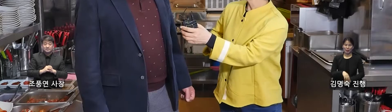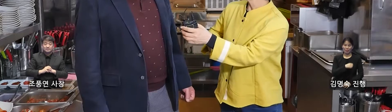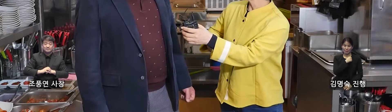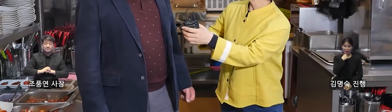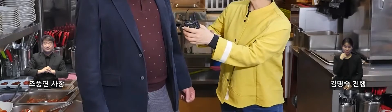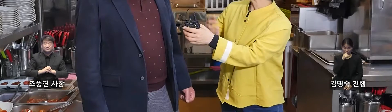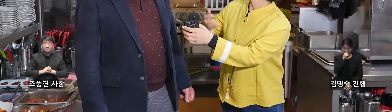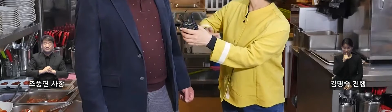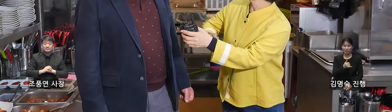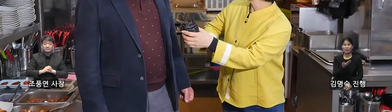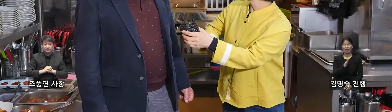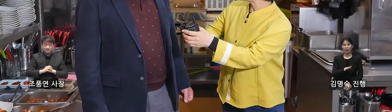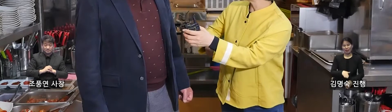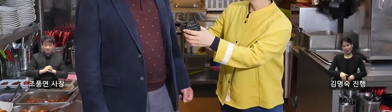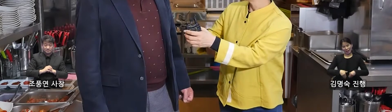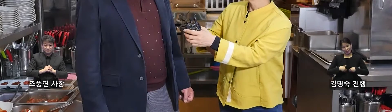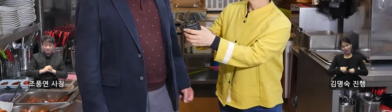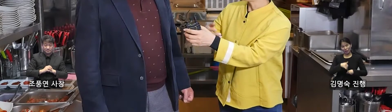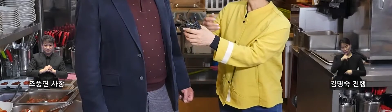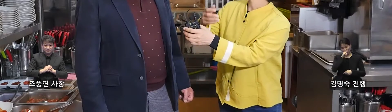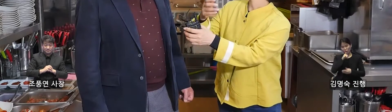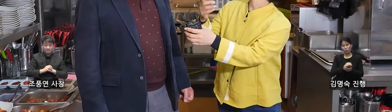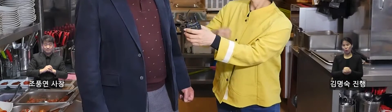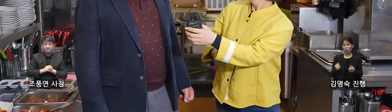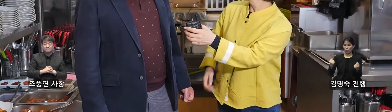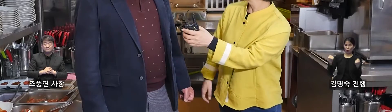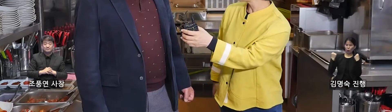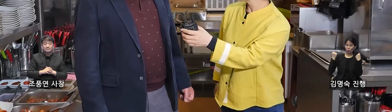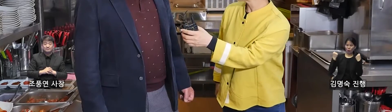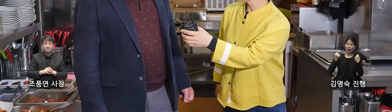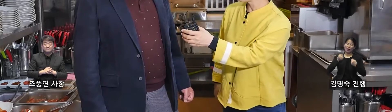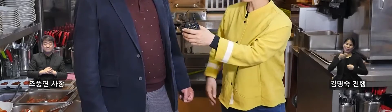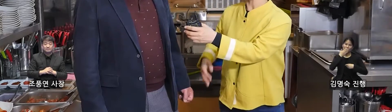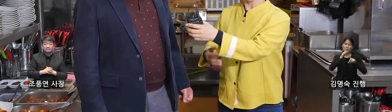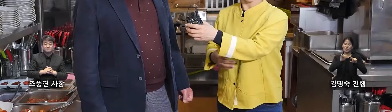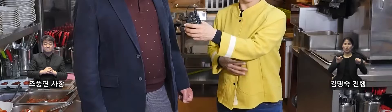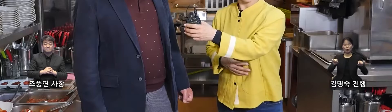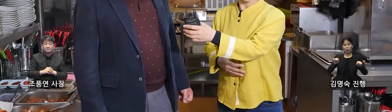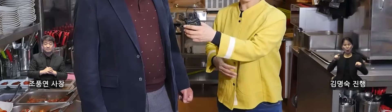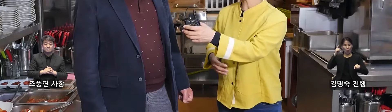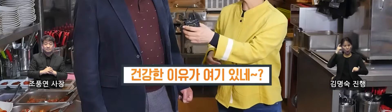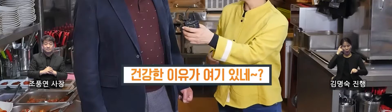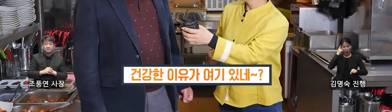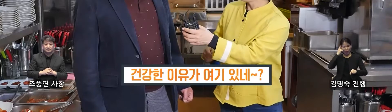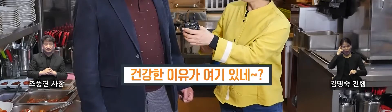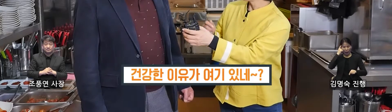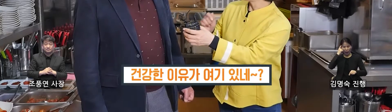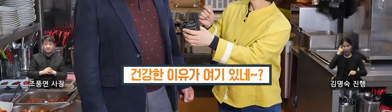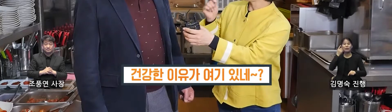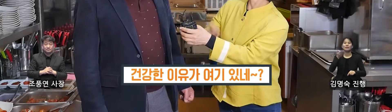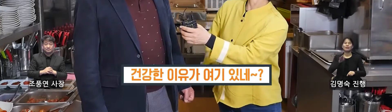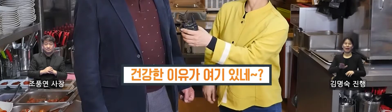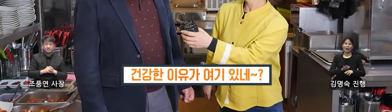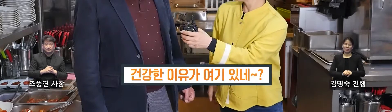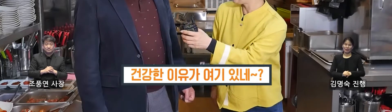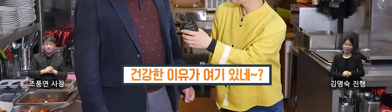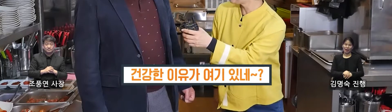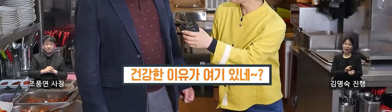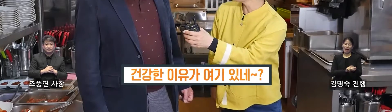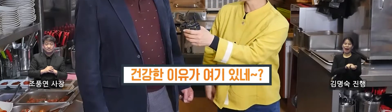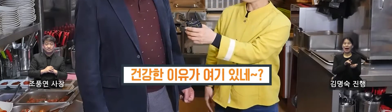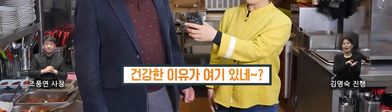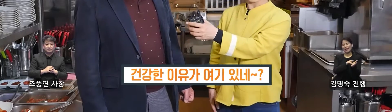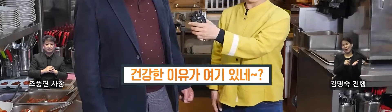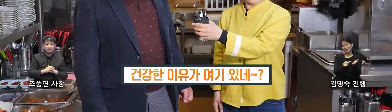맛도 있지만 또 이렇게 따뜻하지만 건강한 음식이라고 해서 왜 건강한가 했더니 아 거기에 한약재가